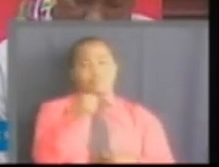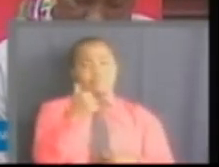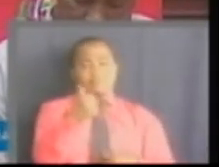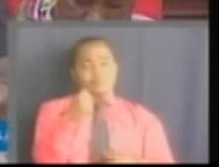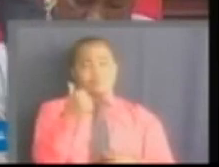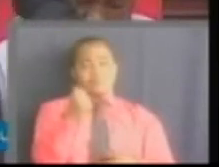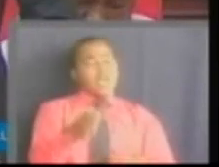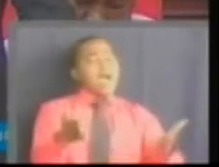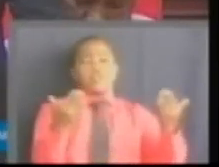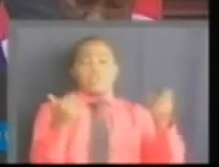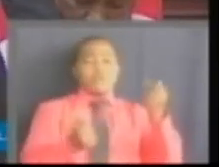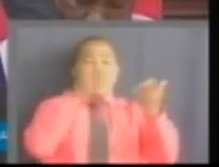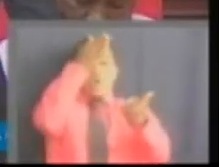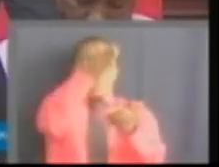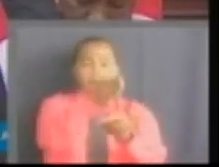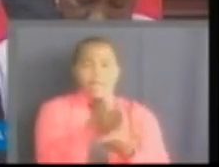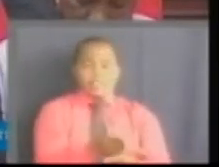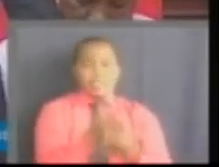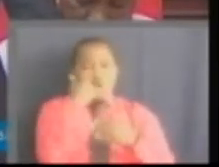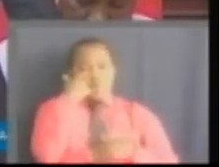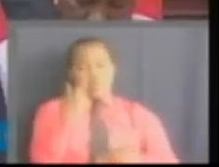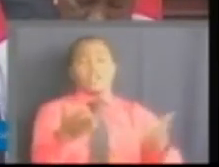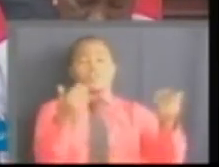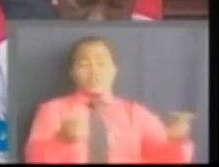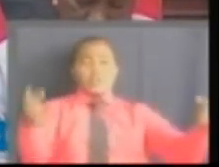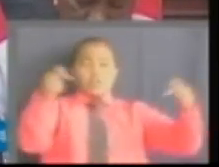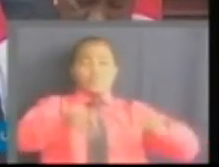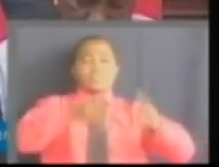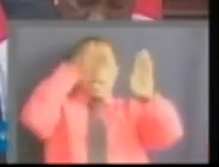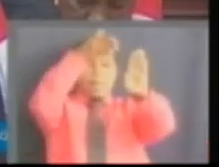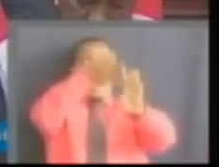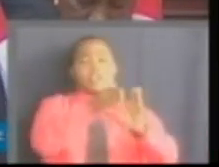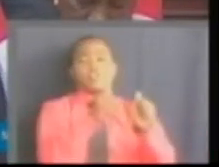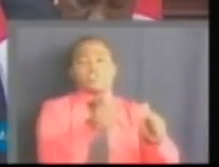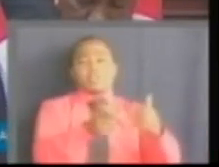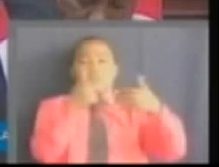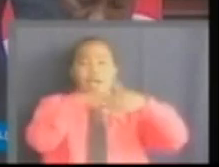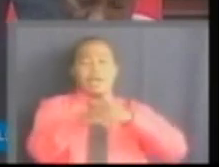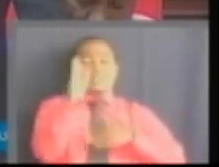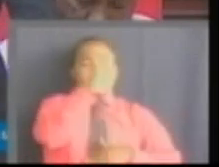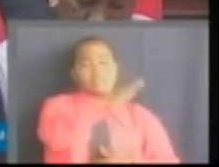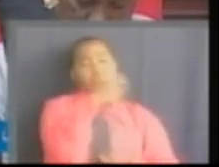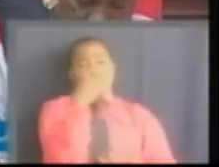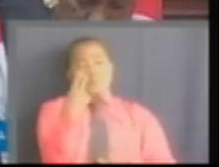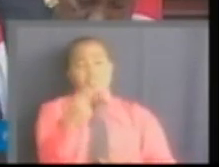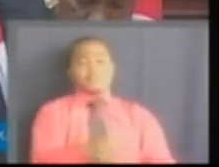bado hatujaweza kuhakikisha kwamba kuona kwamba tumeweza kufikia malengo ambayo tulikuwa tumetarajia ndani ya zile siku mbili. Kwa hiyo mheshimiwa